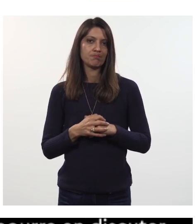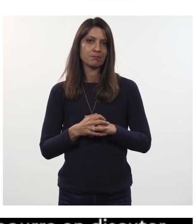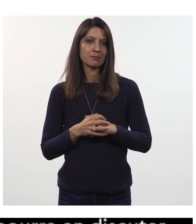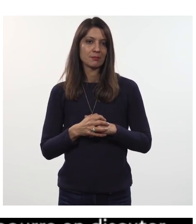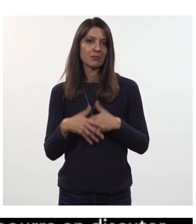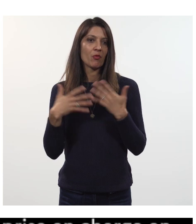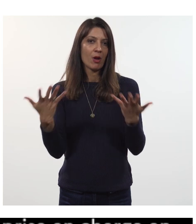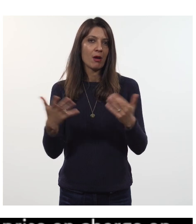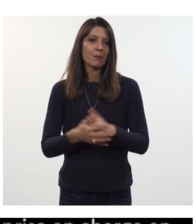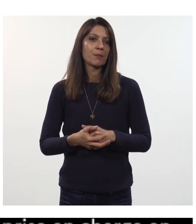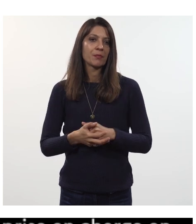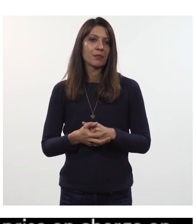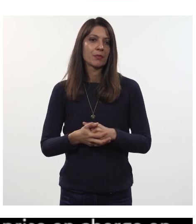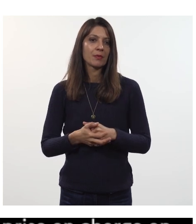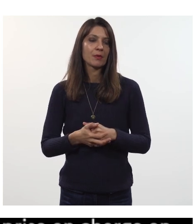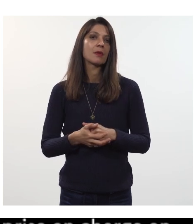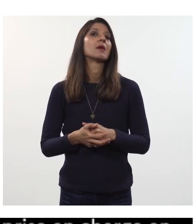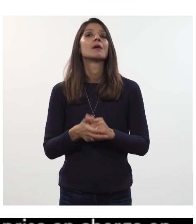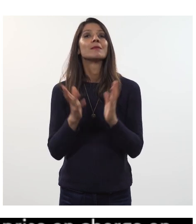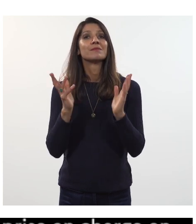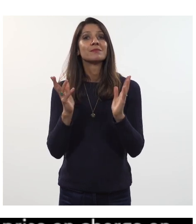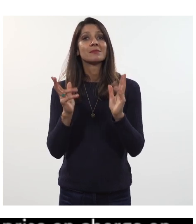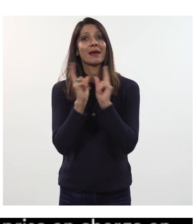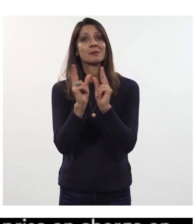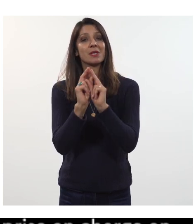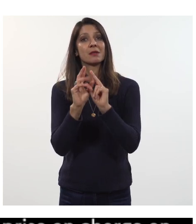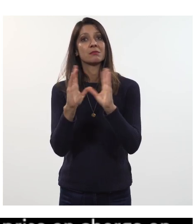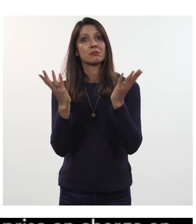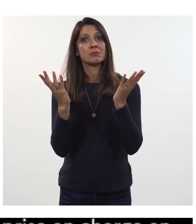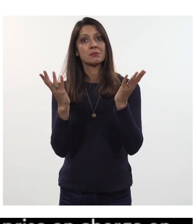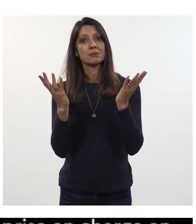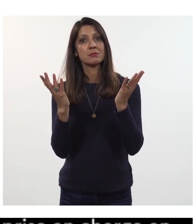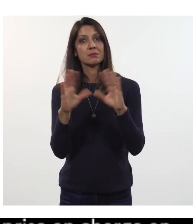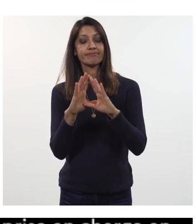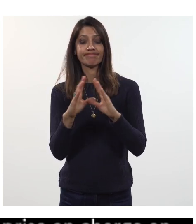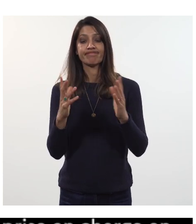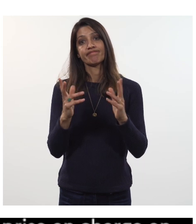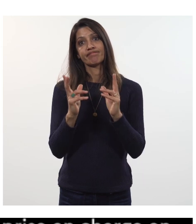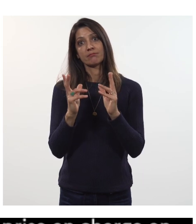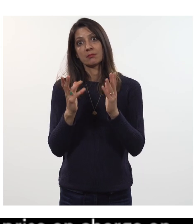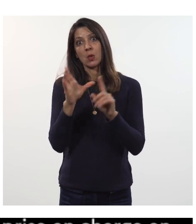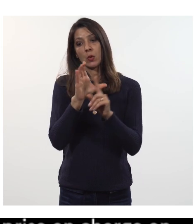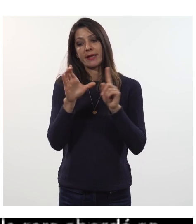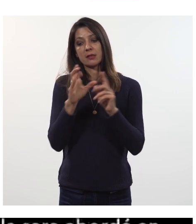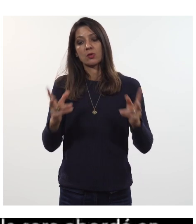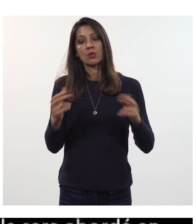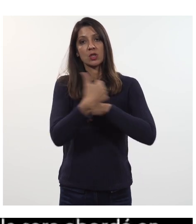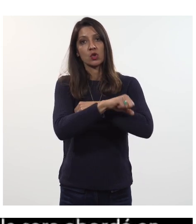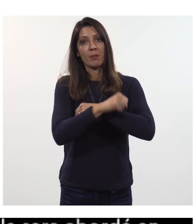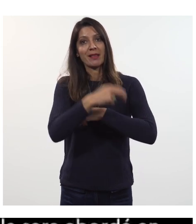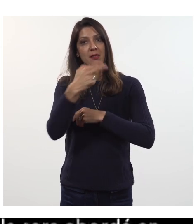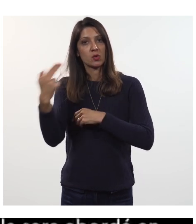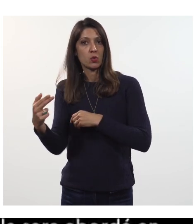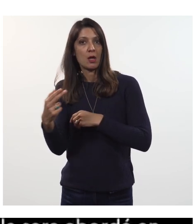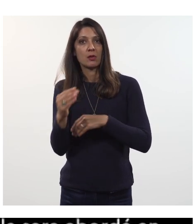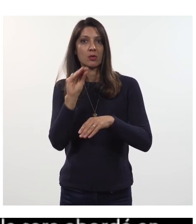Alors voilà, rapidement, je vous brosserai le tableau voilà, de la Semaine nationale de la dénutrition. Je vous ferai une petite introduction.